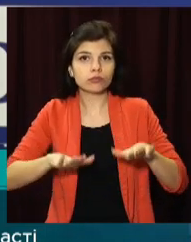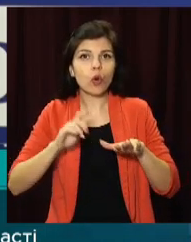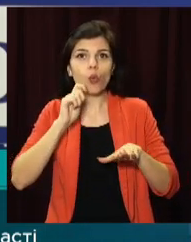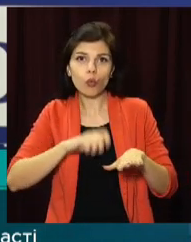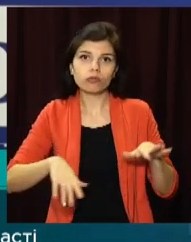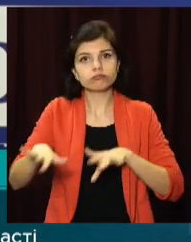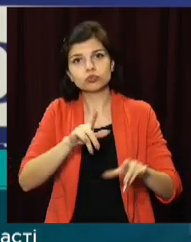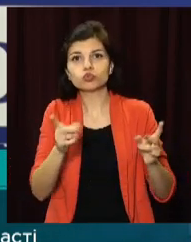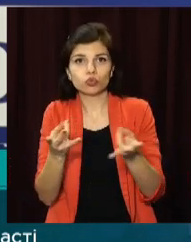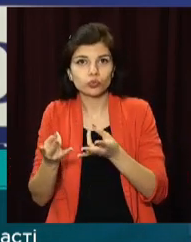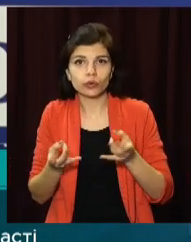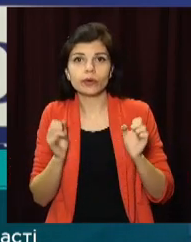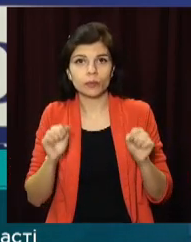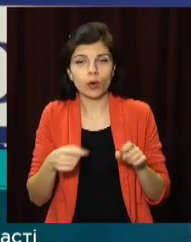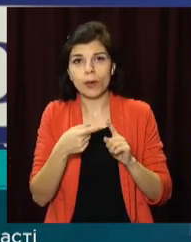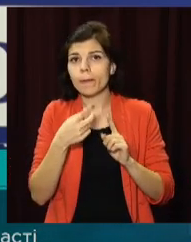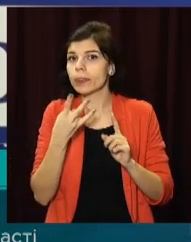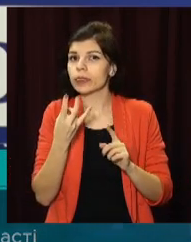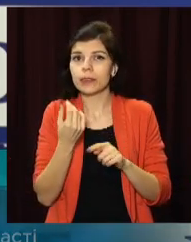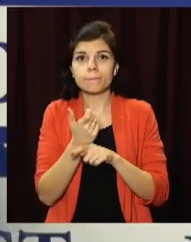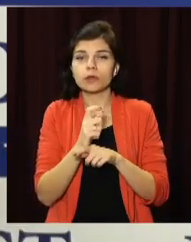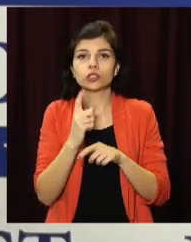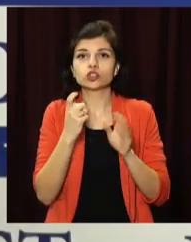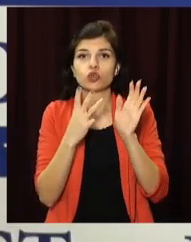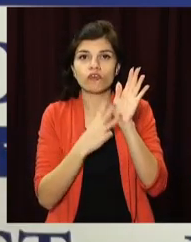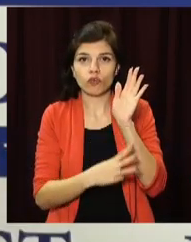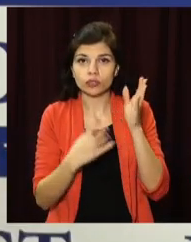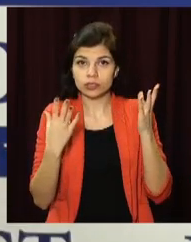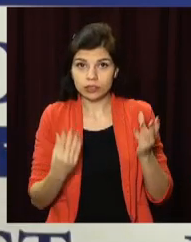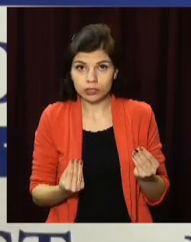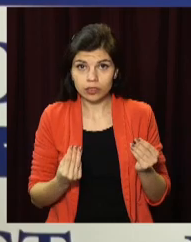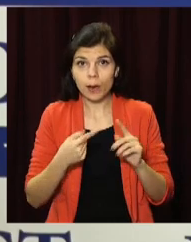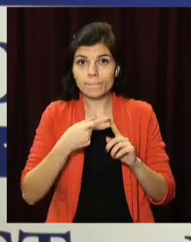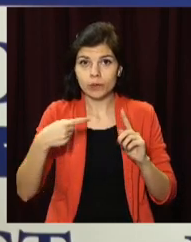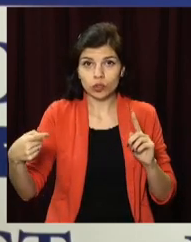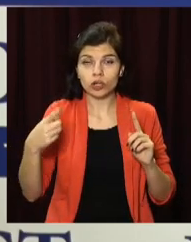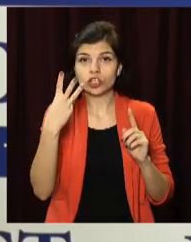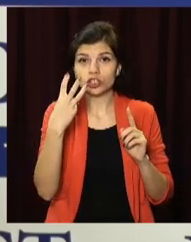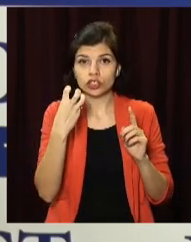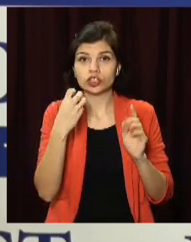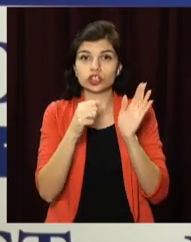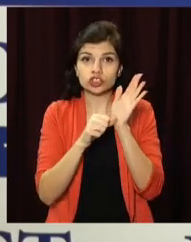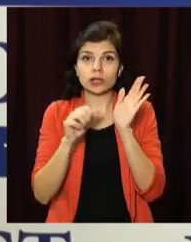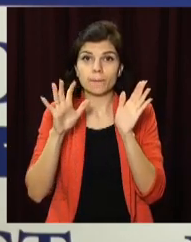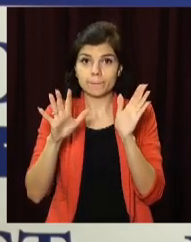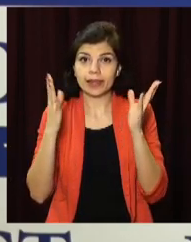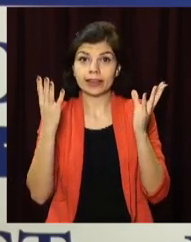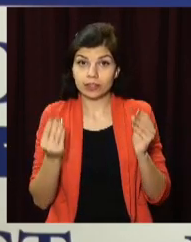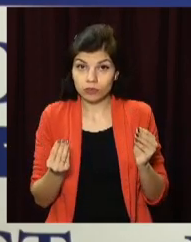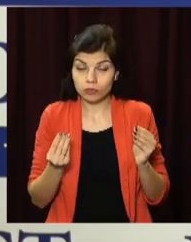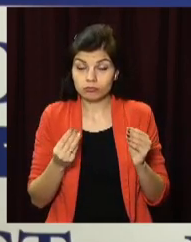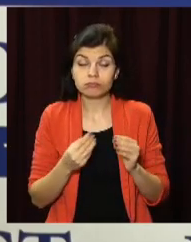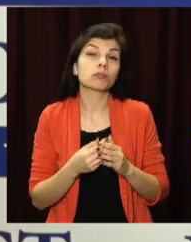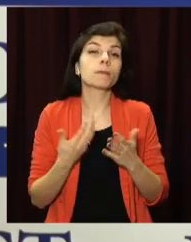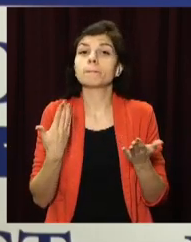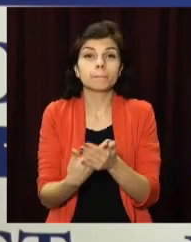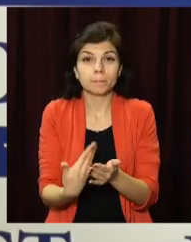її території не більше як 180 днів протягом 365 днів.